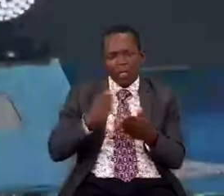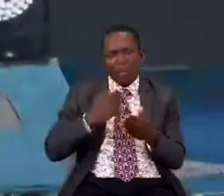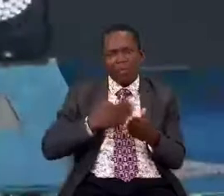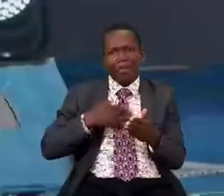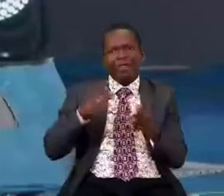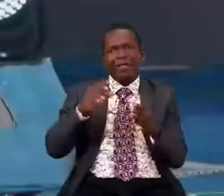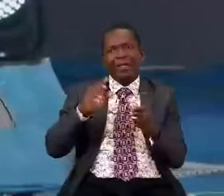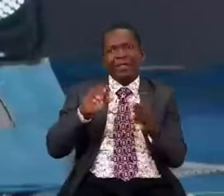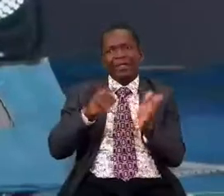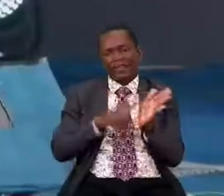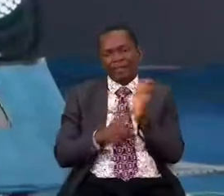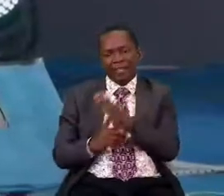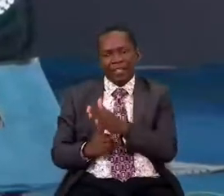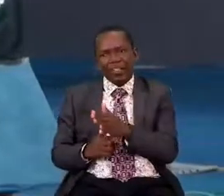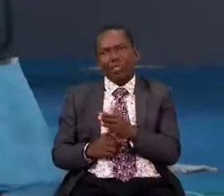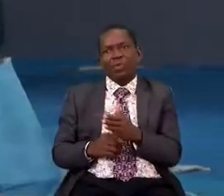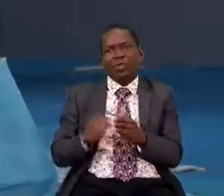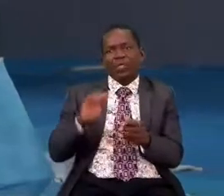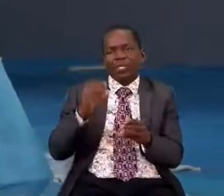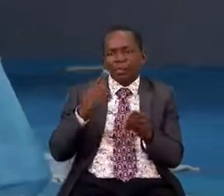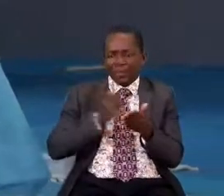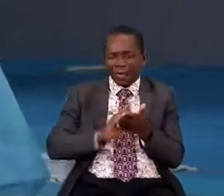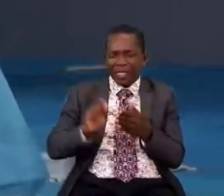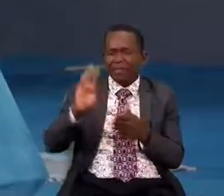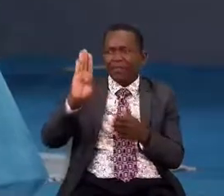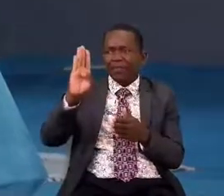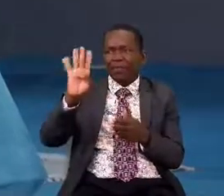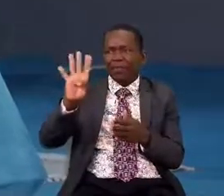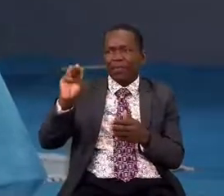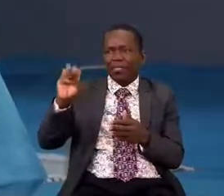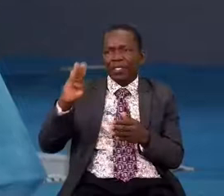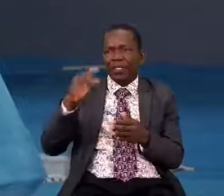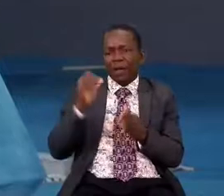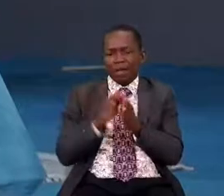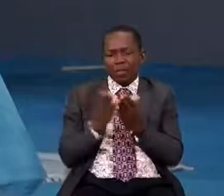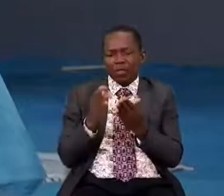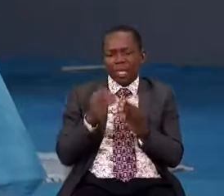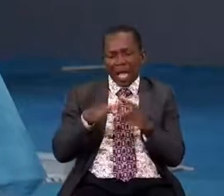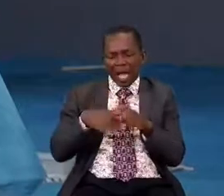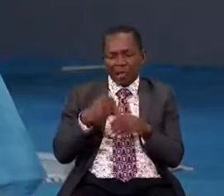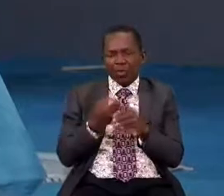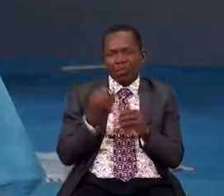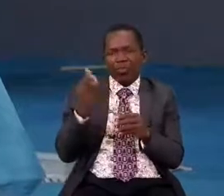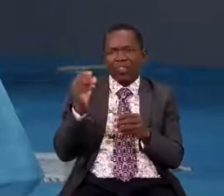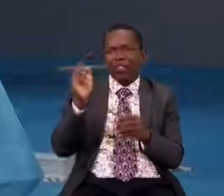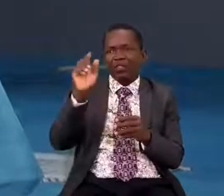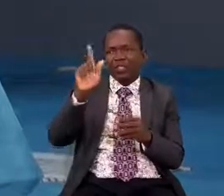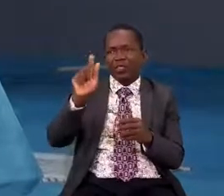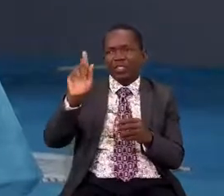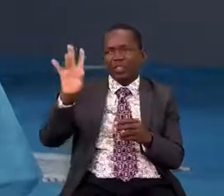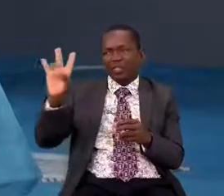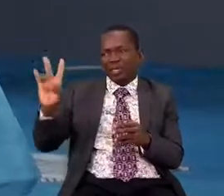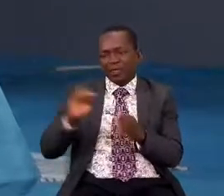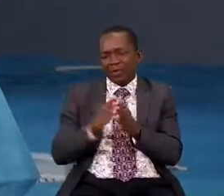Testament. Il est un instrument que j'ai choisi, qui portera l'évangile et qui portera la bonne nouvelle et le message